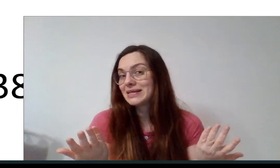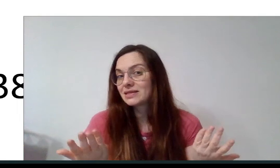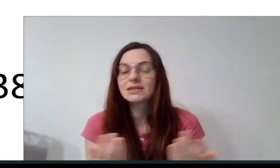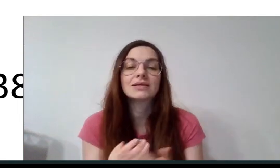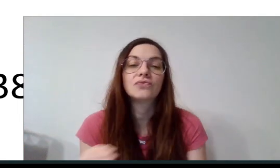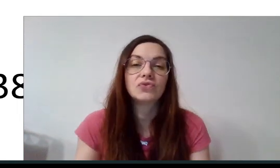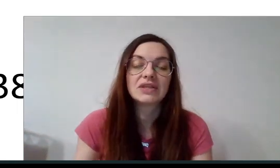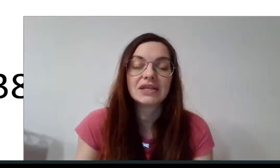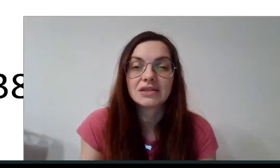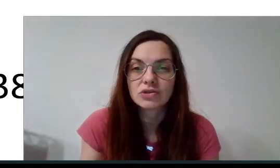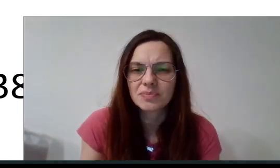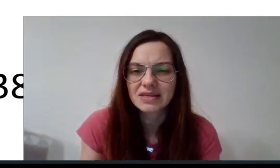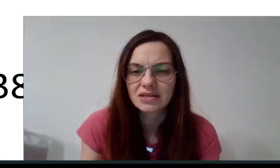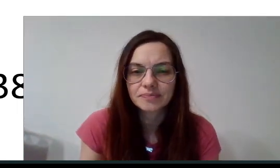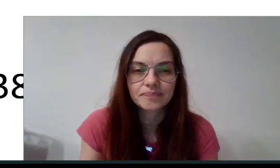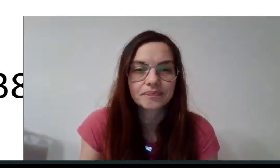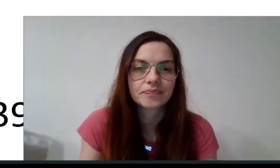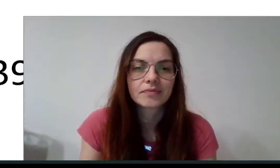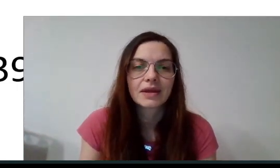besan. Wütend, što si besan.